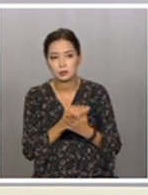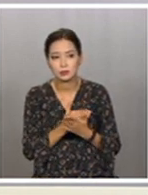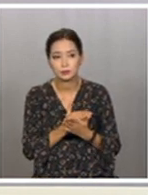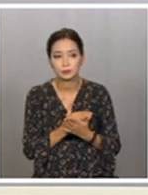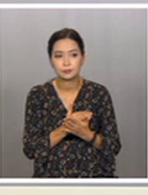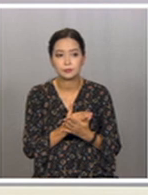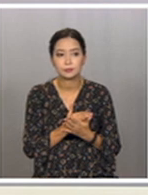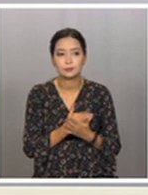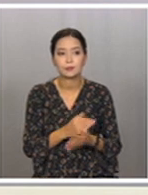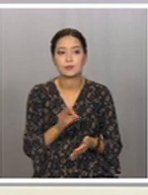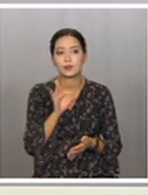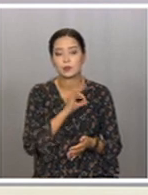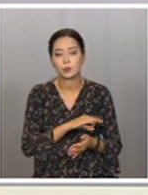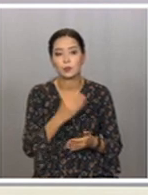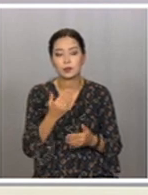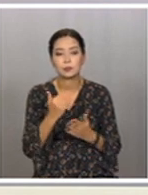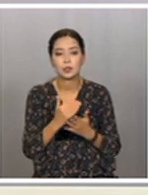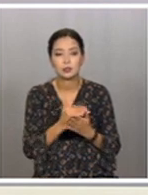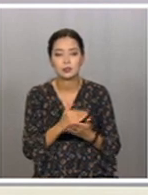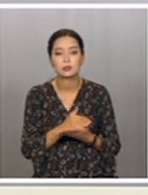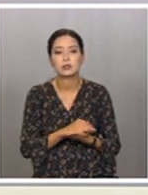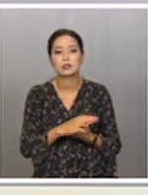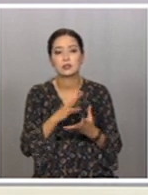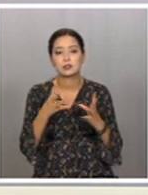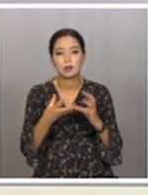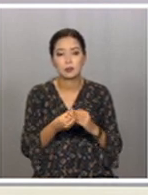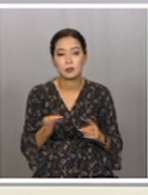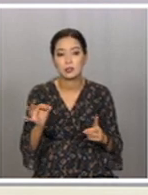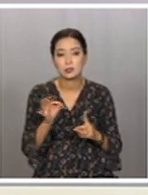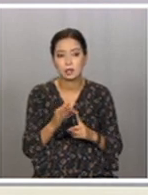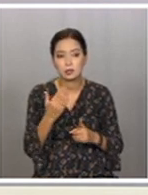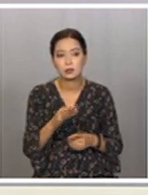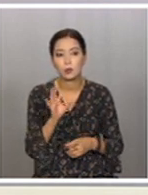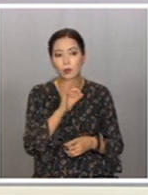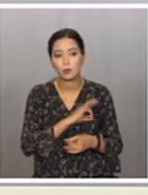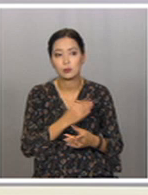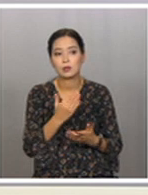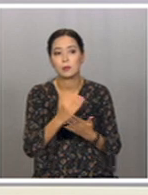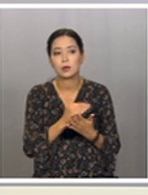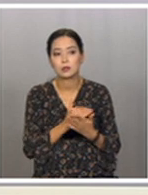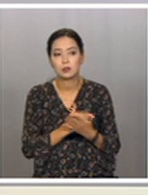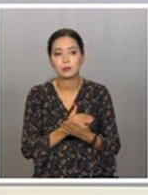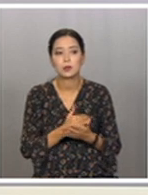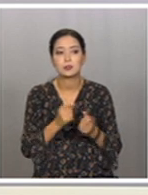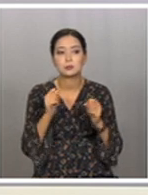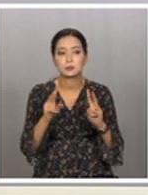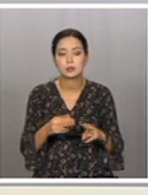бөлінеді. Қолданбалы бағдарламалар жалпы мақсатта, қолданбалы бағдарламалар пакеті арнайы